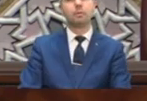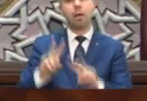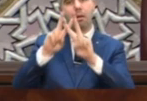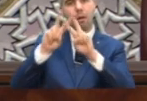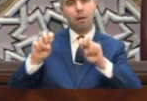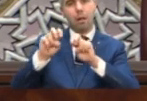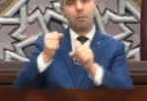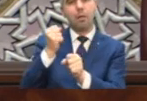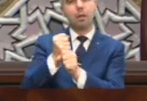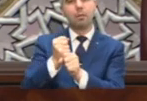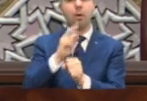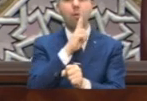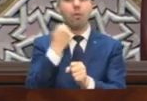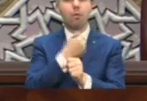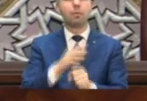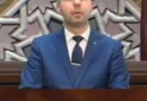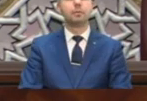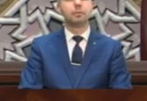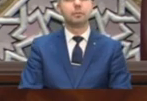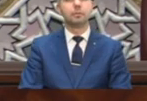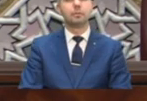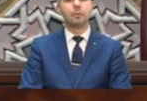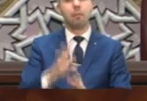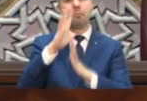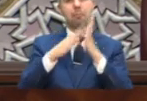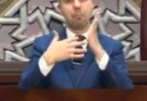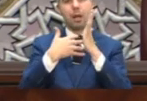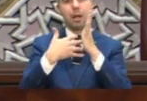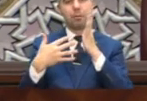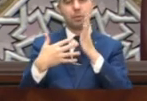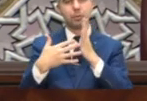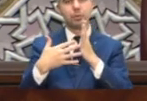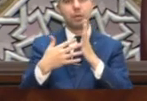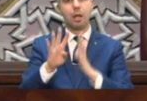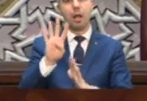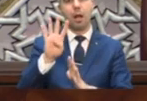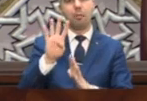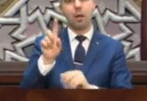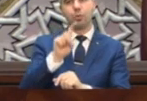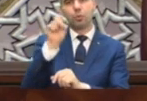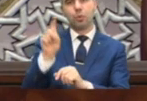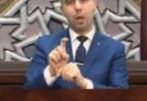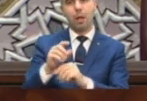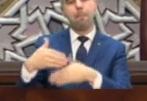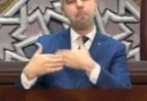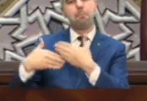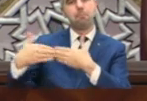لمراقبة العمل الحكومي، ويتضمن جدول أعمالها 4 أسئلة تليها